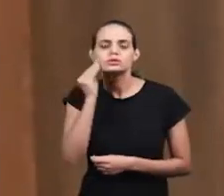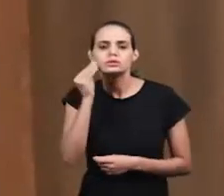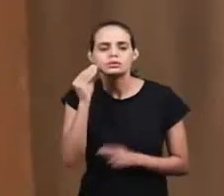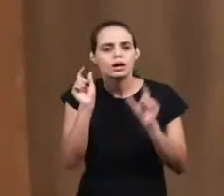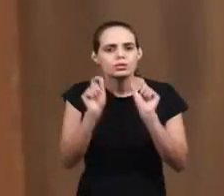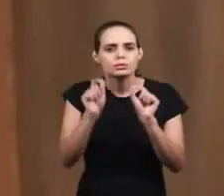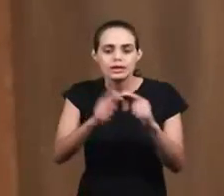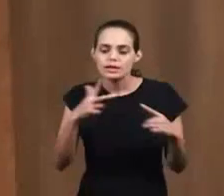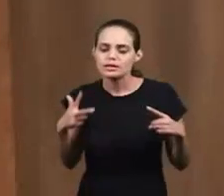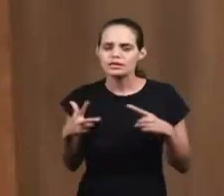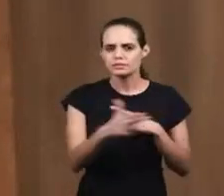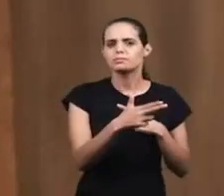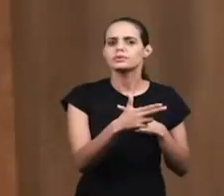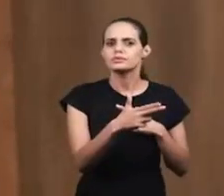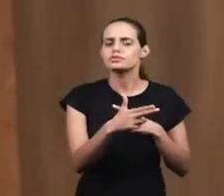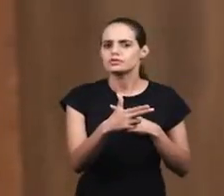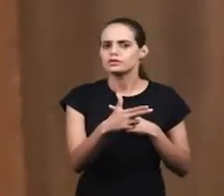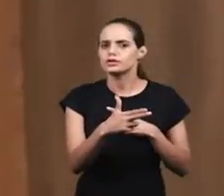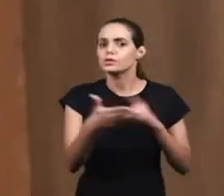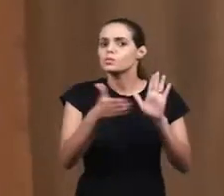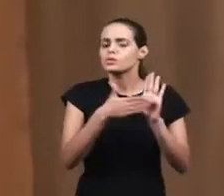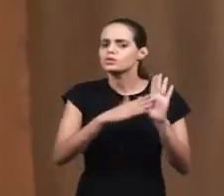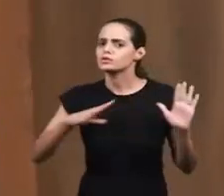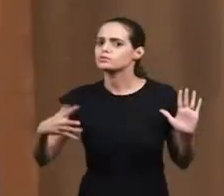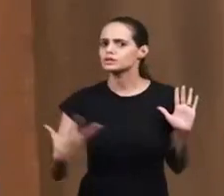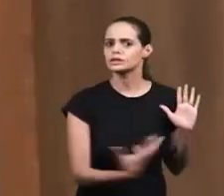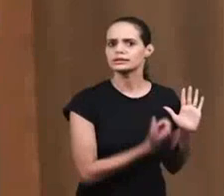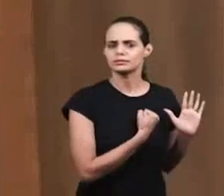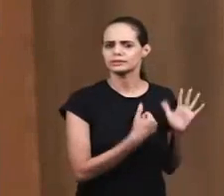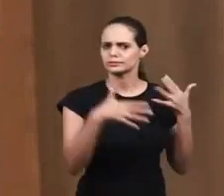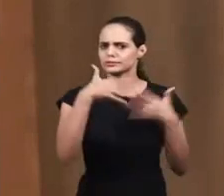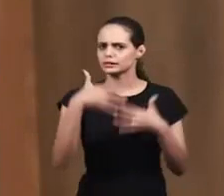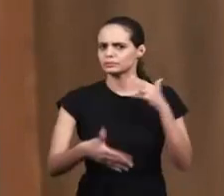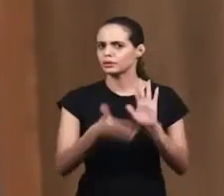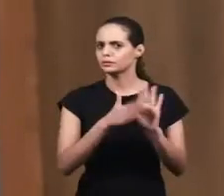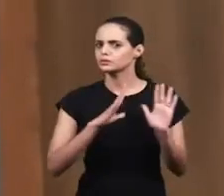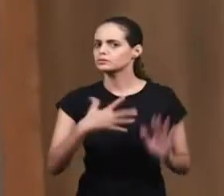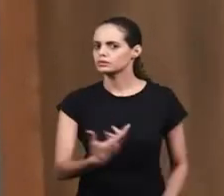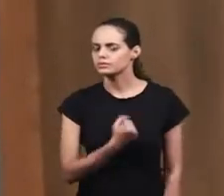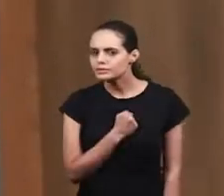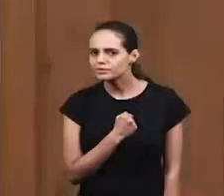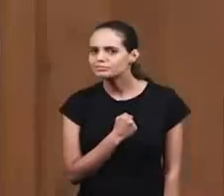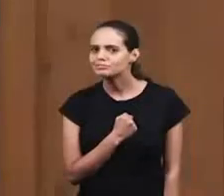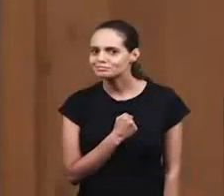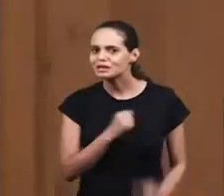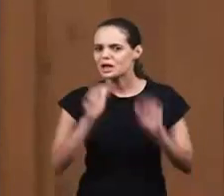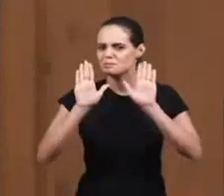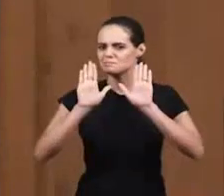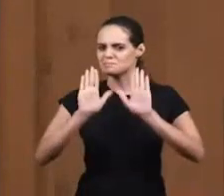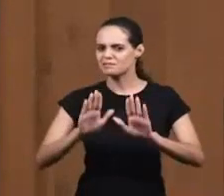Widerstände kamen, um zu verhindern, dass der Herr Jesus